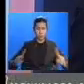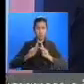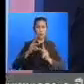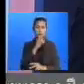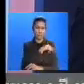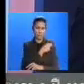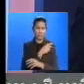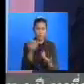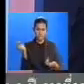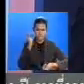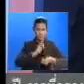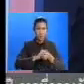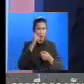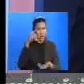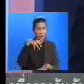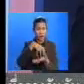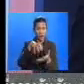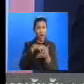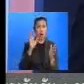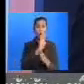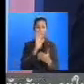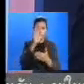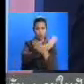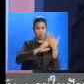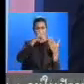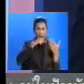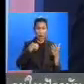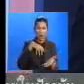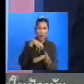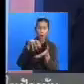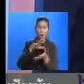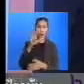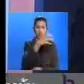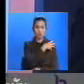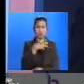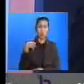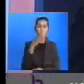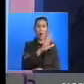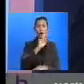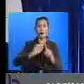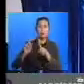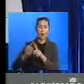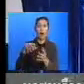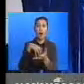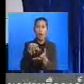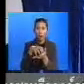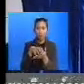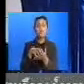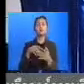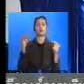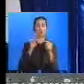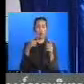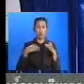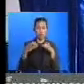กันการแพร่ระบาดของโรคไข้หวัดใหญ่ภายในไทยต่อคณะผู้แทนต่างประเทศประจำประเทศไทยครับนายวิทวัฒน์ศรีวิ6กอธิบดีกรม